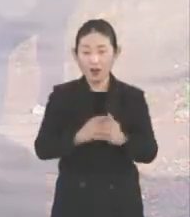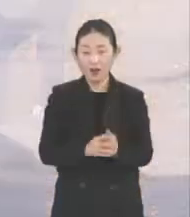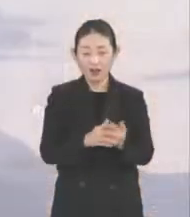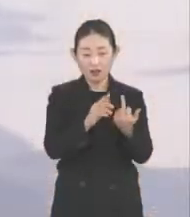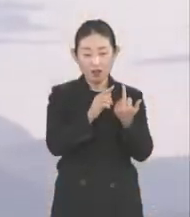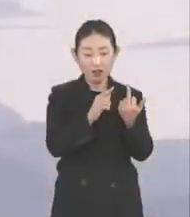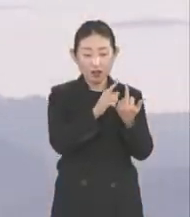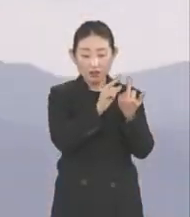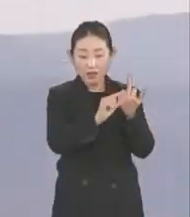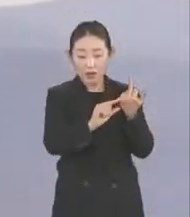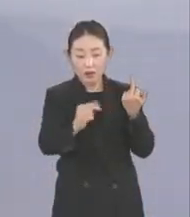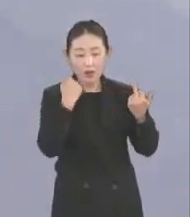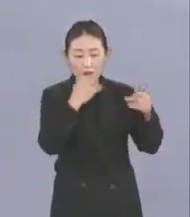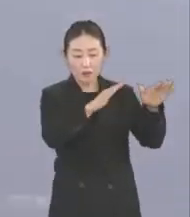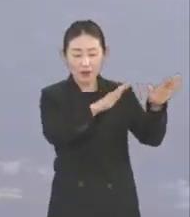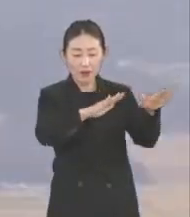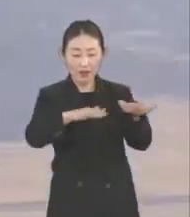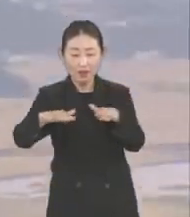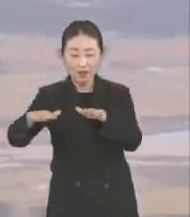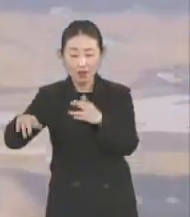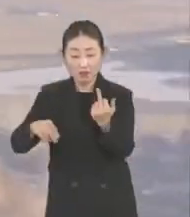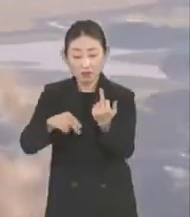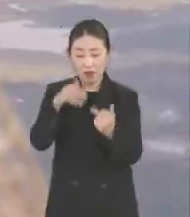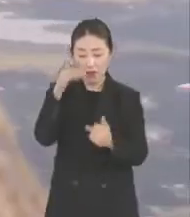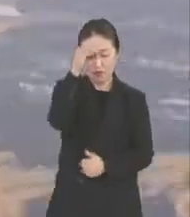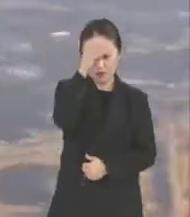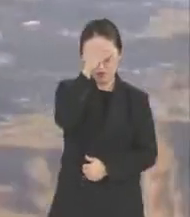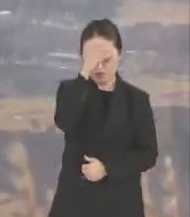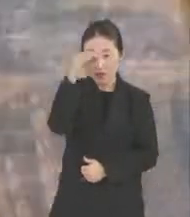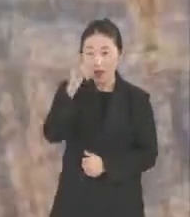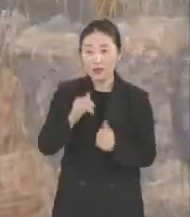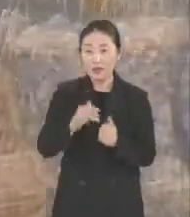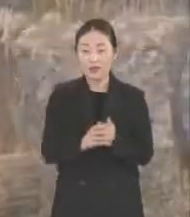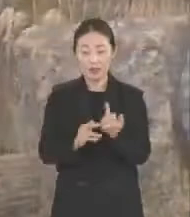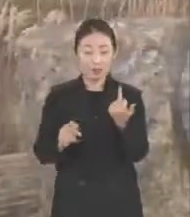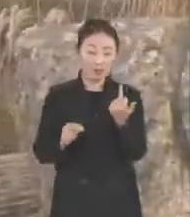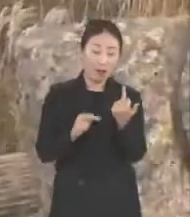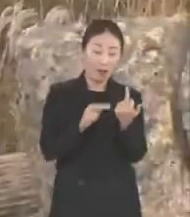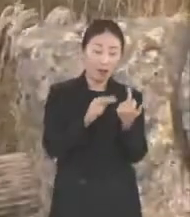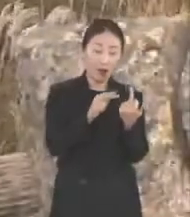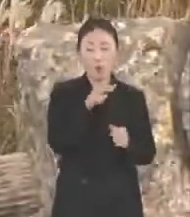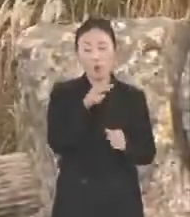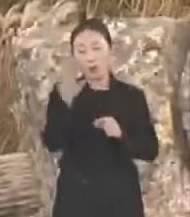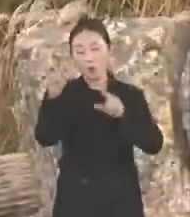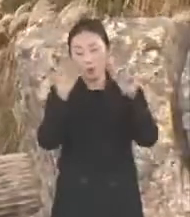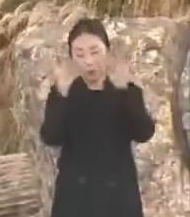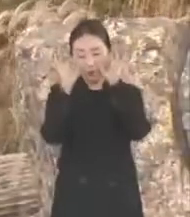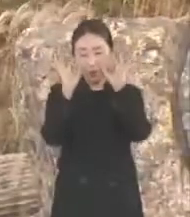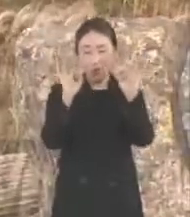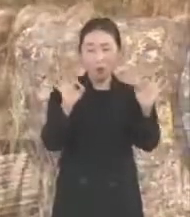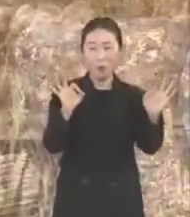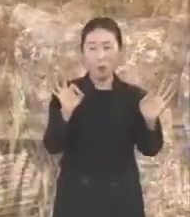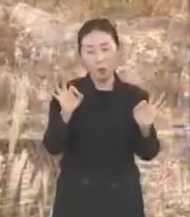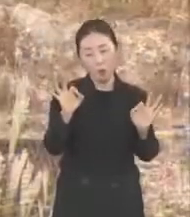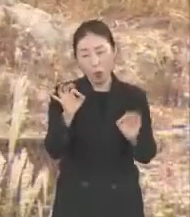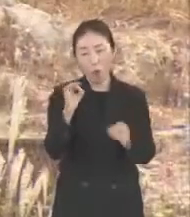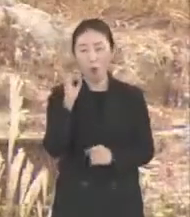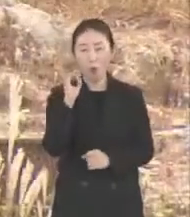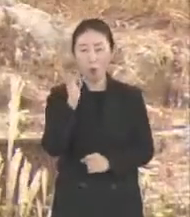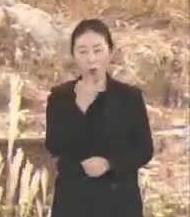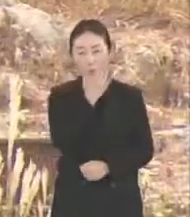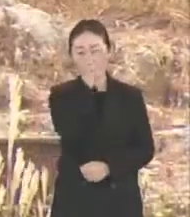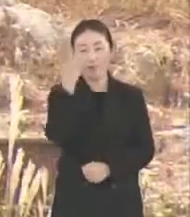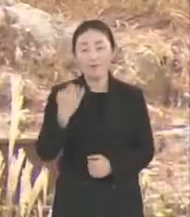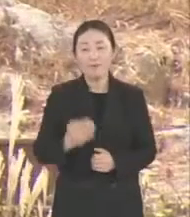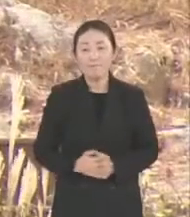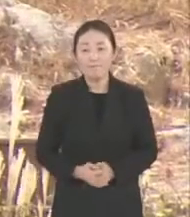멀리 원산도부터 가까운 포구까지 손에 잡힐 듯하고 산행객은 빼어난 산세와 바다가 만들어낸 하모니의 흠뻑